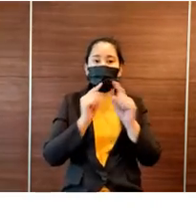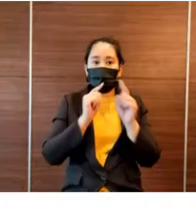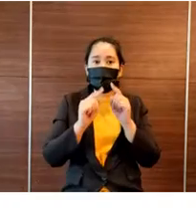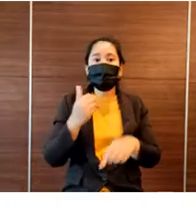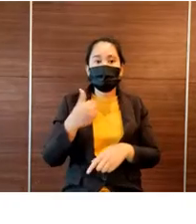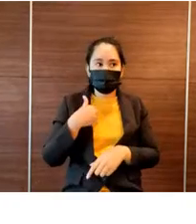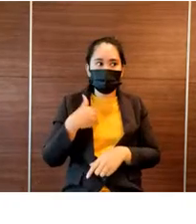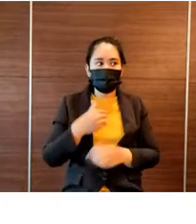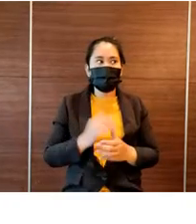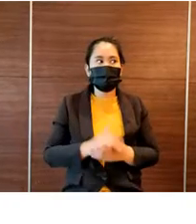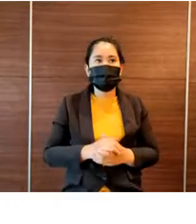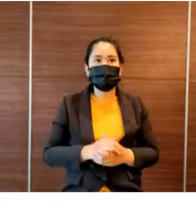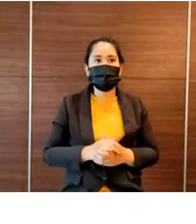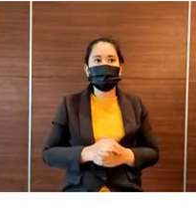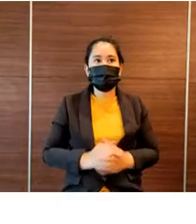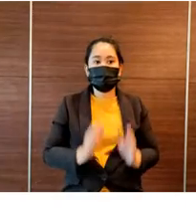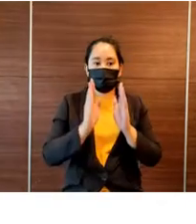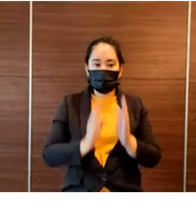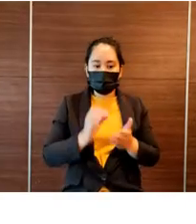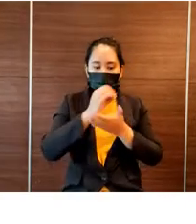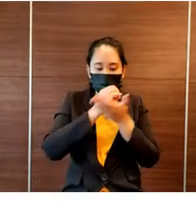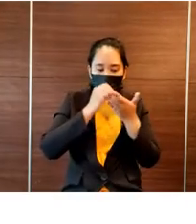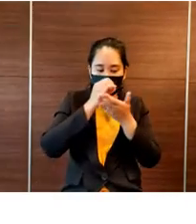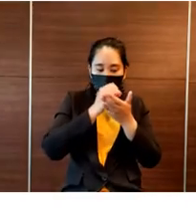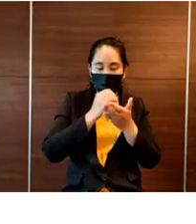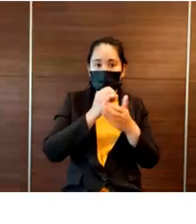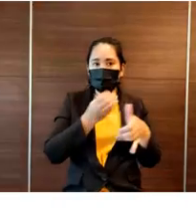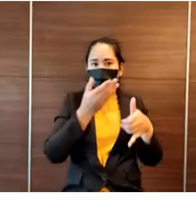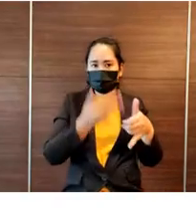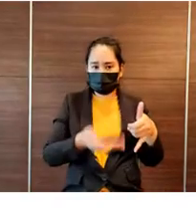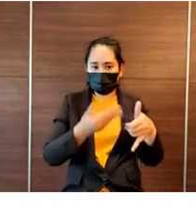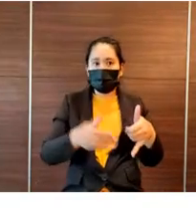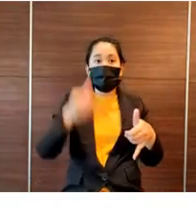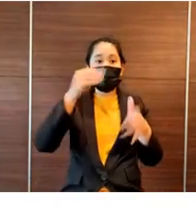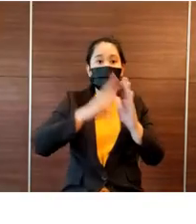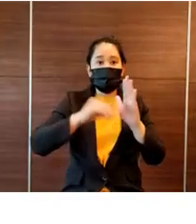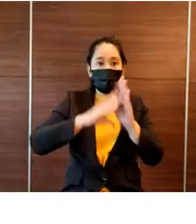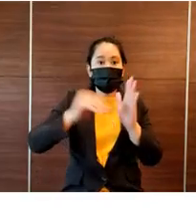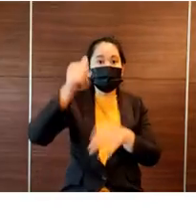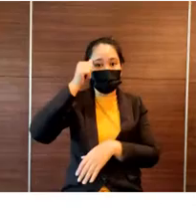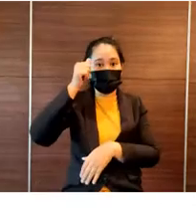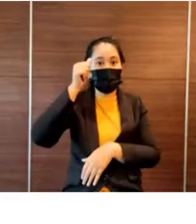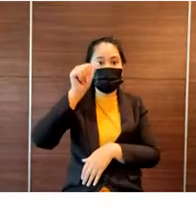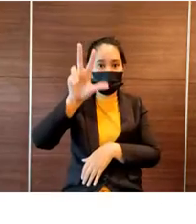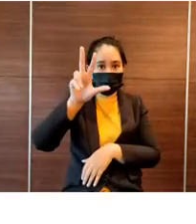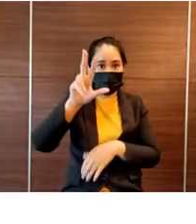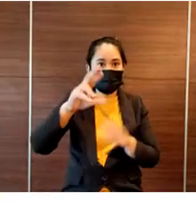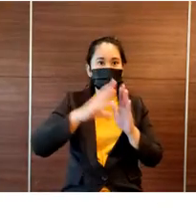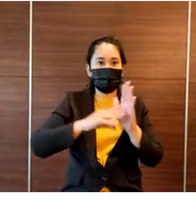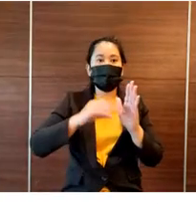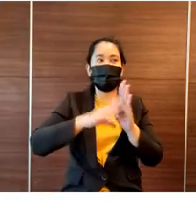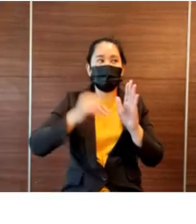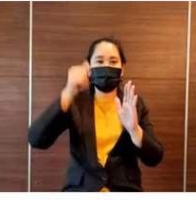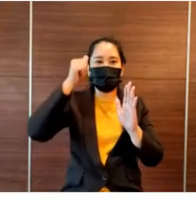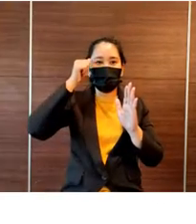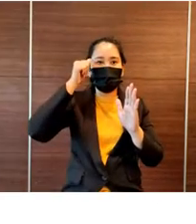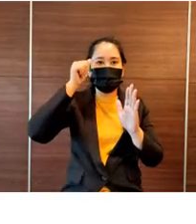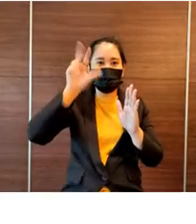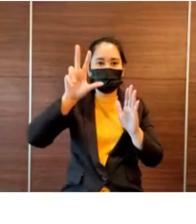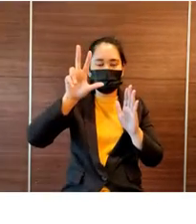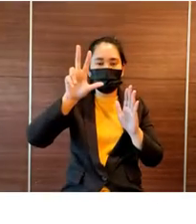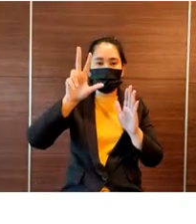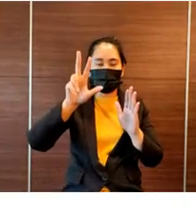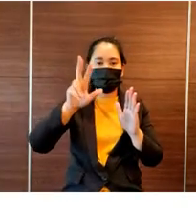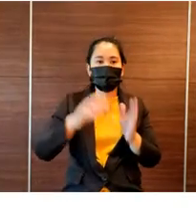ากผู้ใช้สารเสพติดนิรนามนานาชาติเป็นอบรม3วันแล้วเราก็หลังจากอบรม